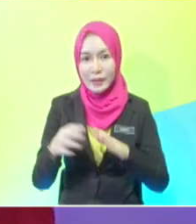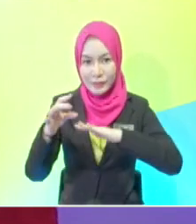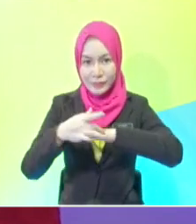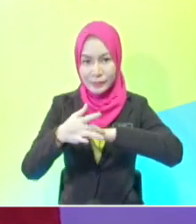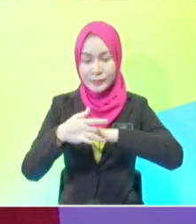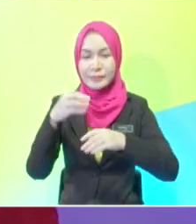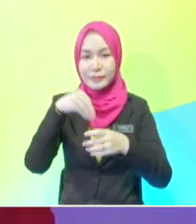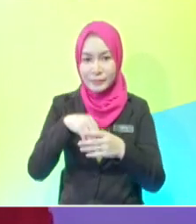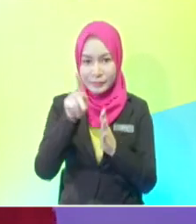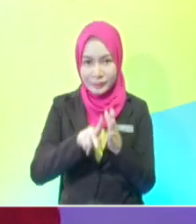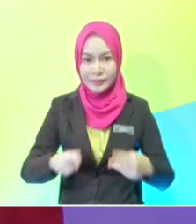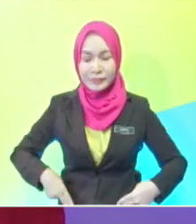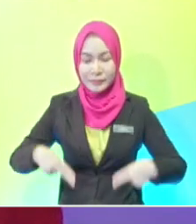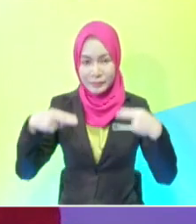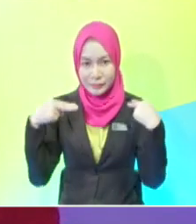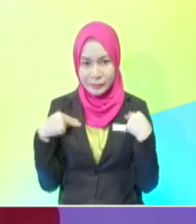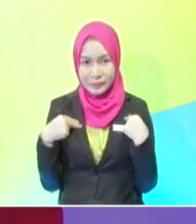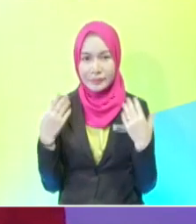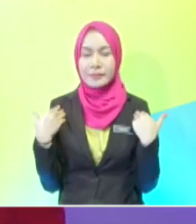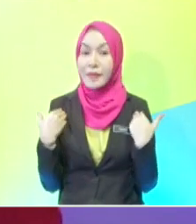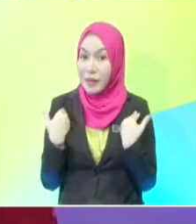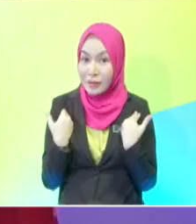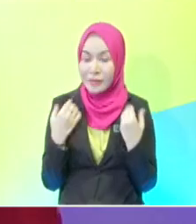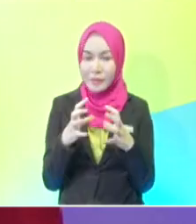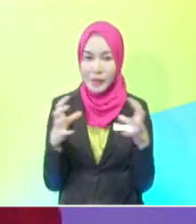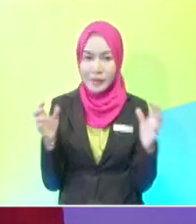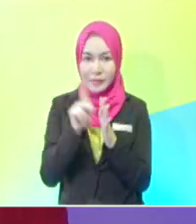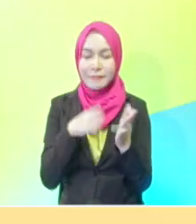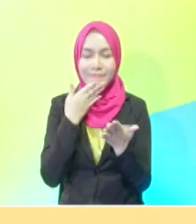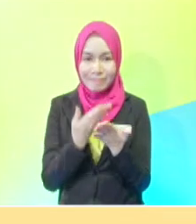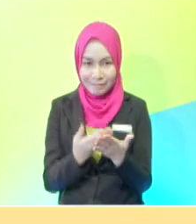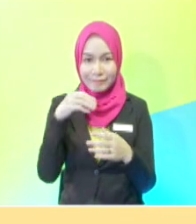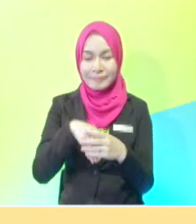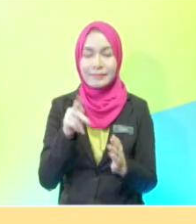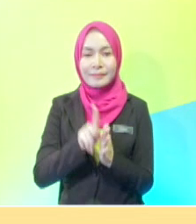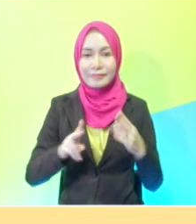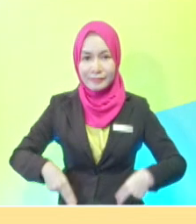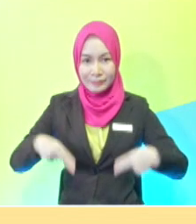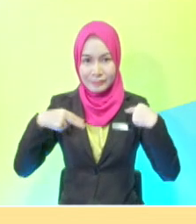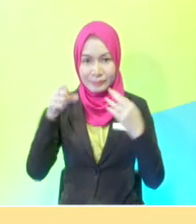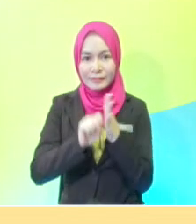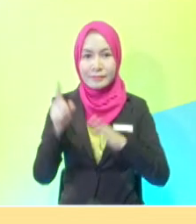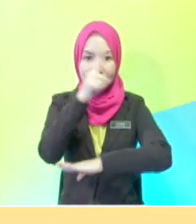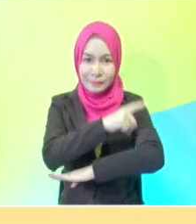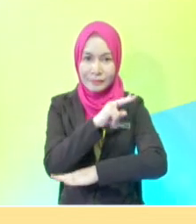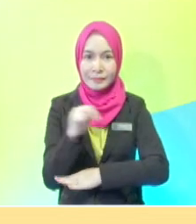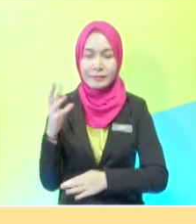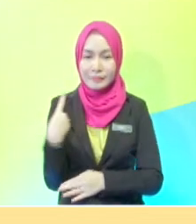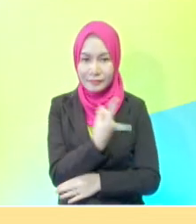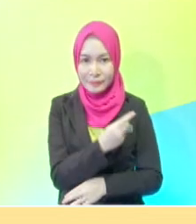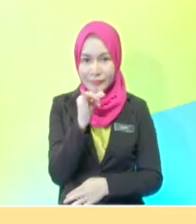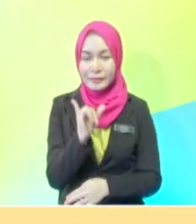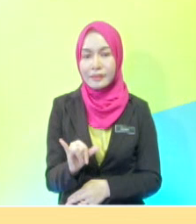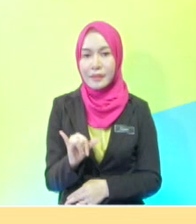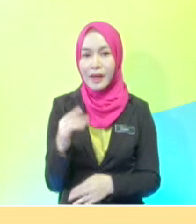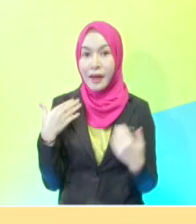memberi banyak sumbangan kepada kehidupan seharian kita Oke dan juga terutamanya banyak digunakan di negara-negara maju dan